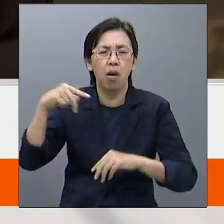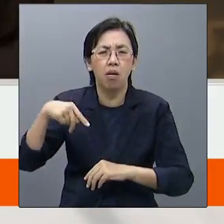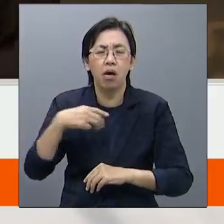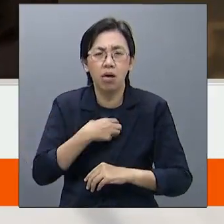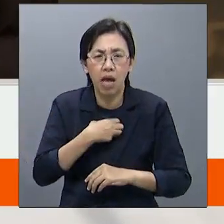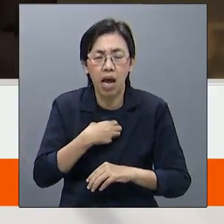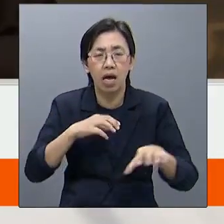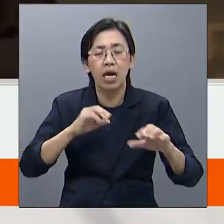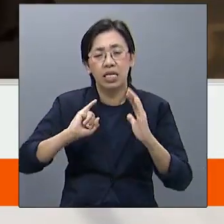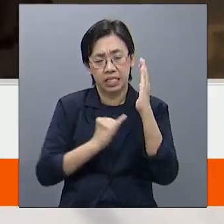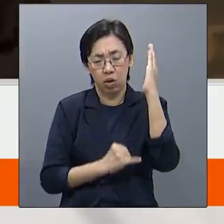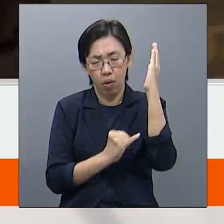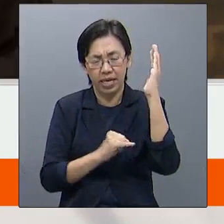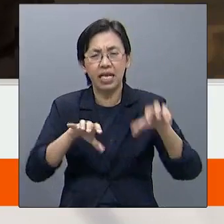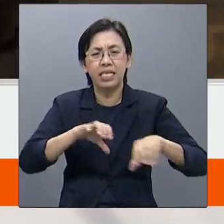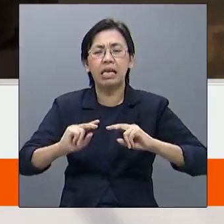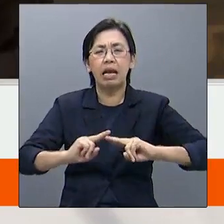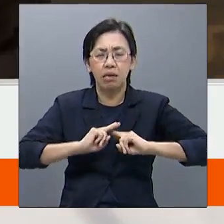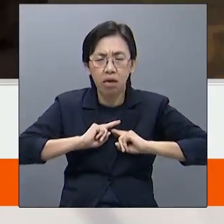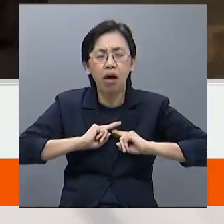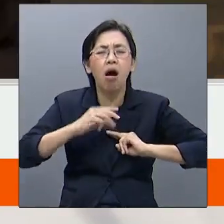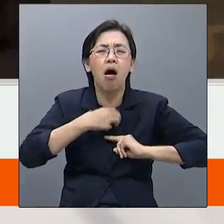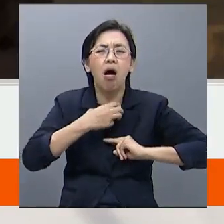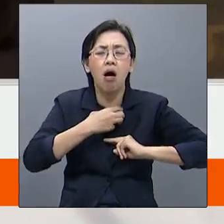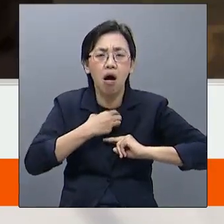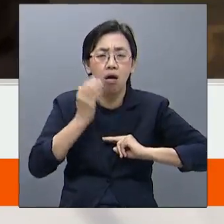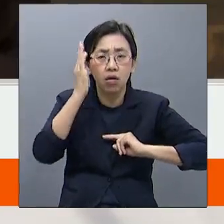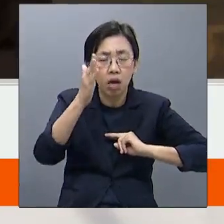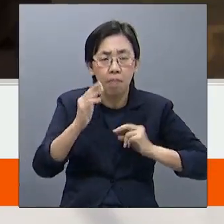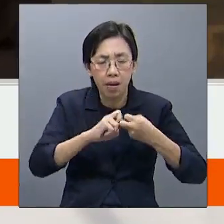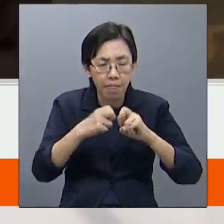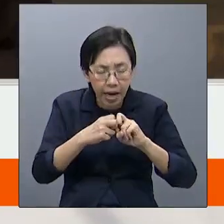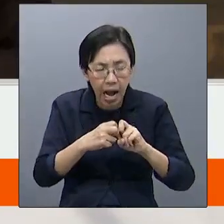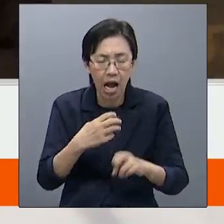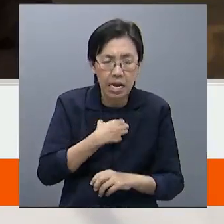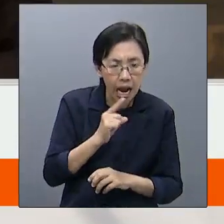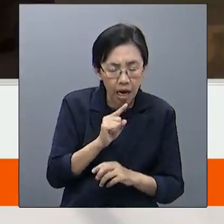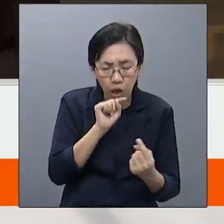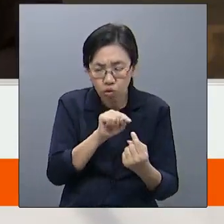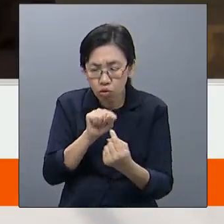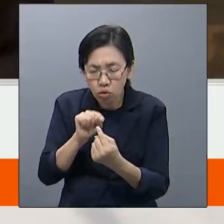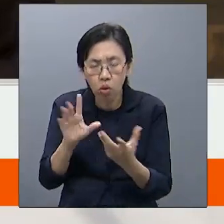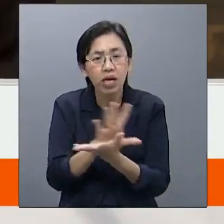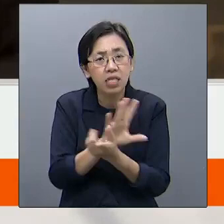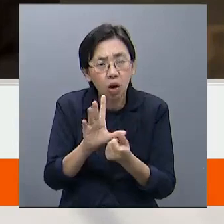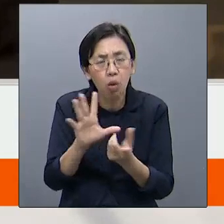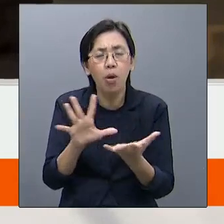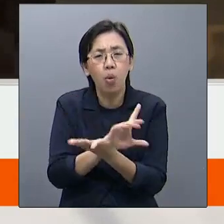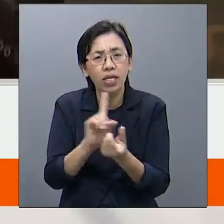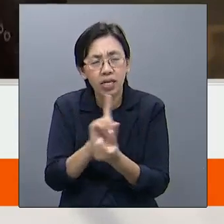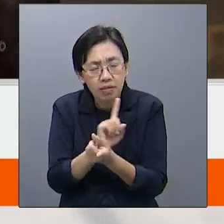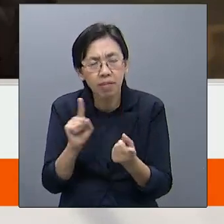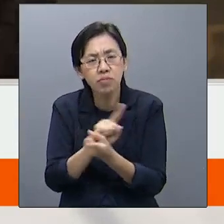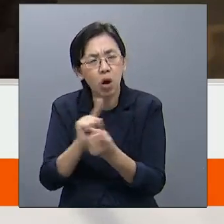งหวดจัดการตัวเองกถูกมองวาเป็หนในคนไลที่น่จะทำให้ตอบโจสตความต้องการมิติสังคม ไมคา jedes Geld